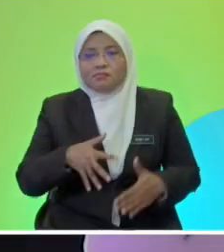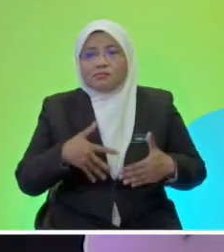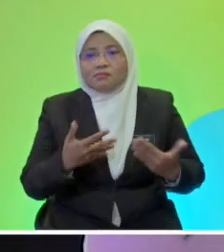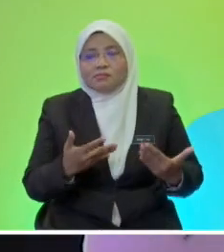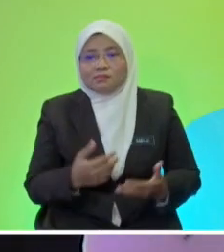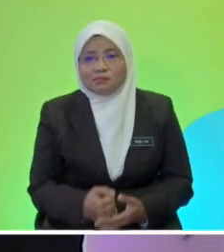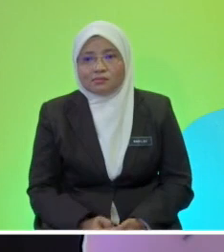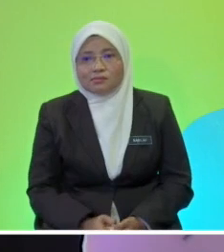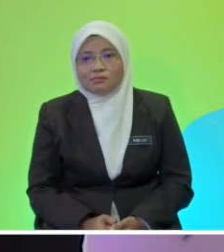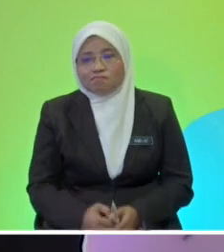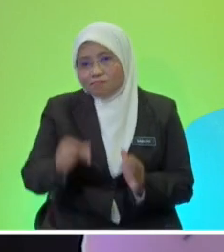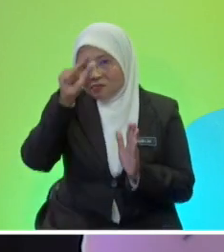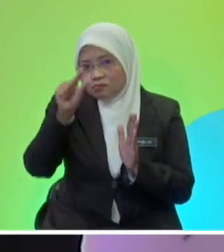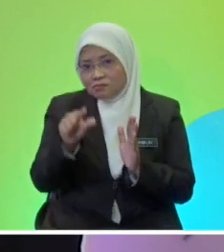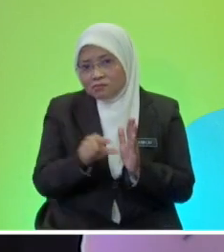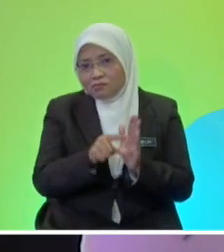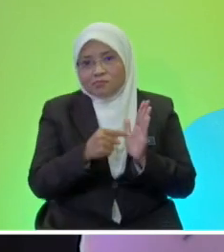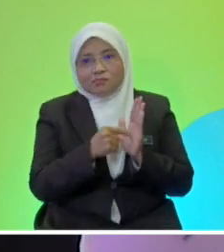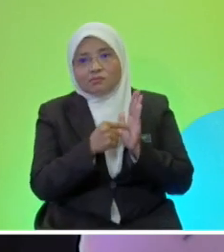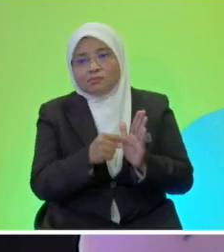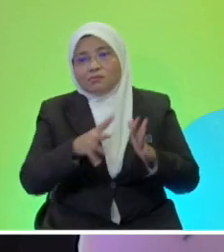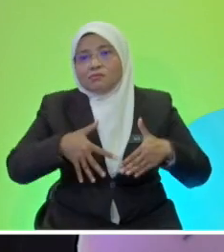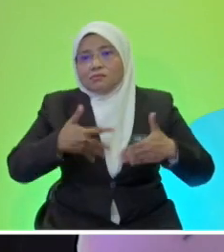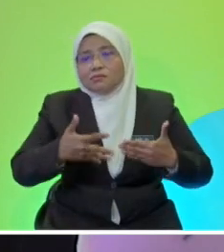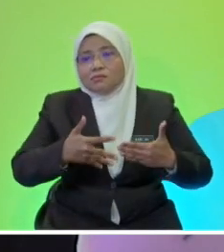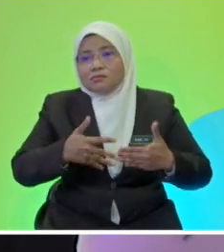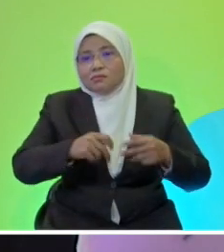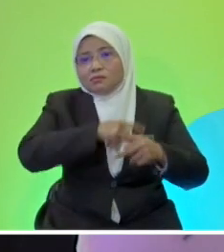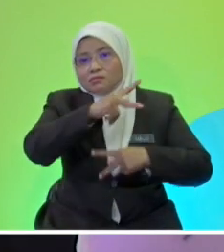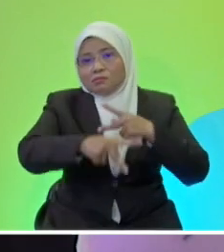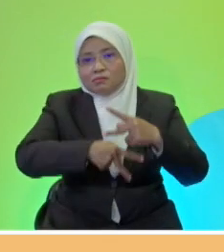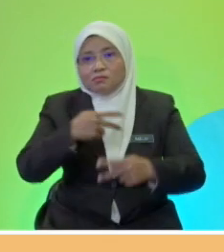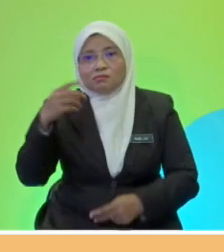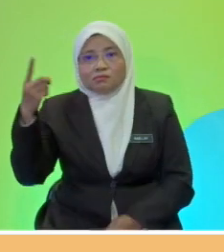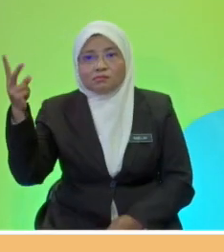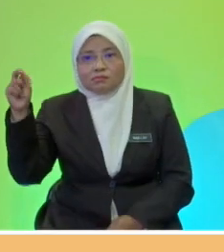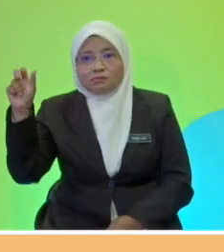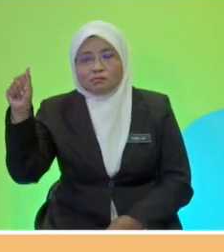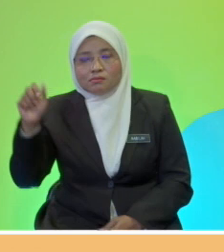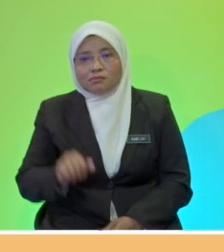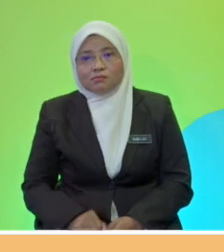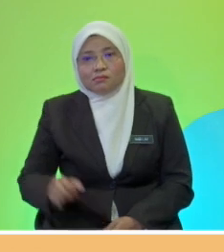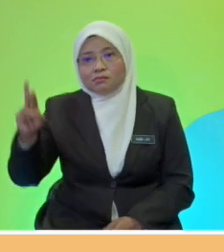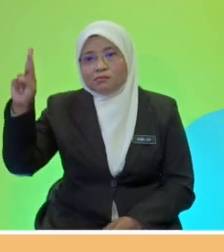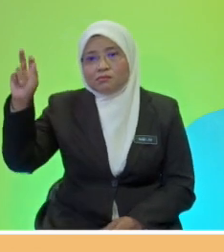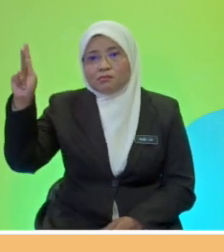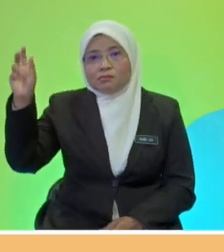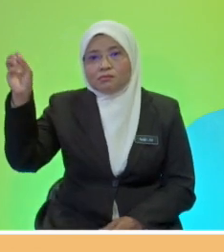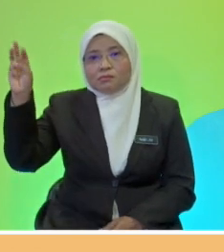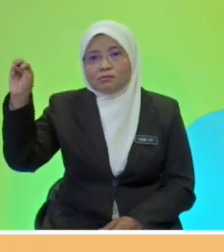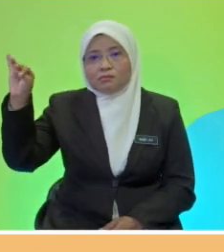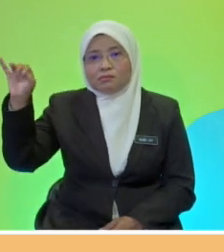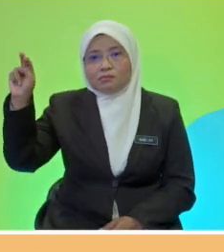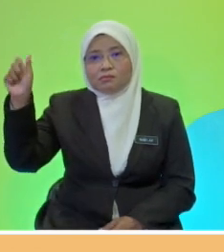dengan Bagaimana proses DNA di kabinet ini jalankan yaitu kita tengok yang